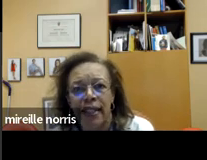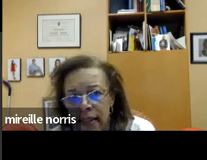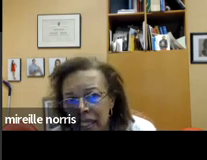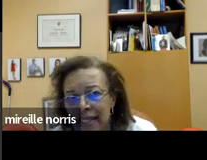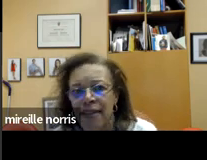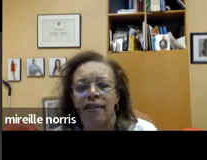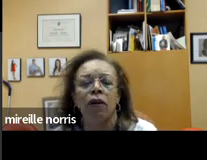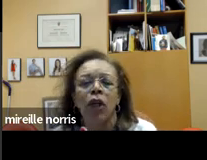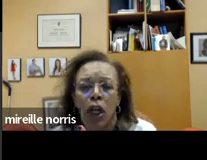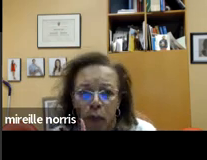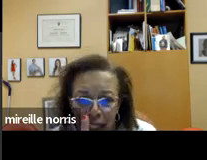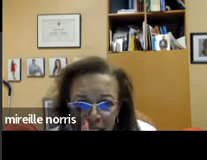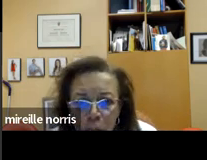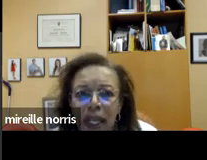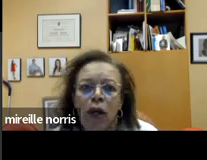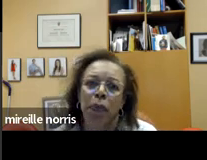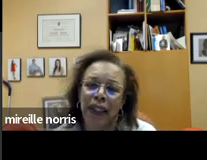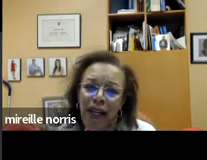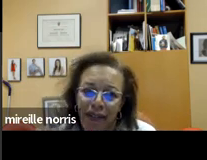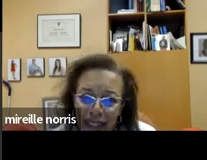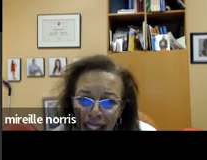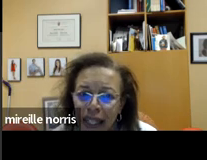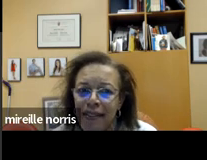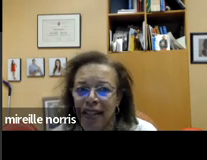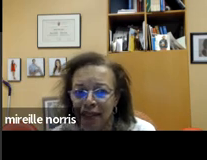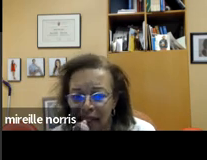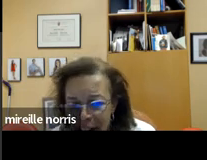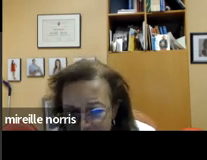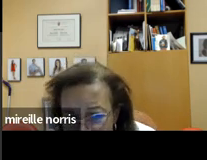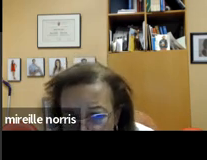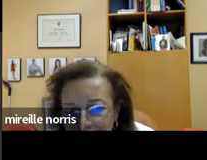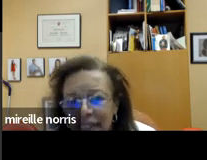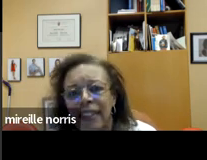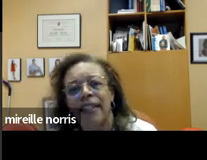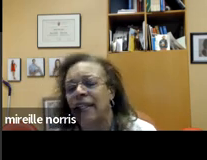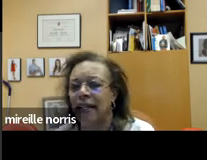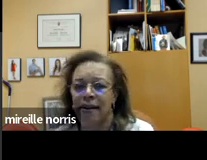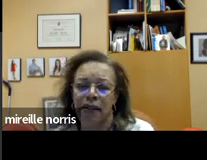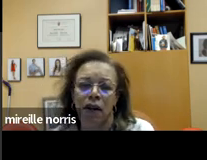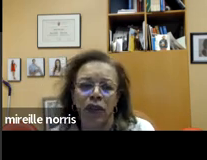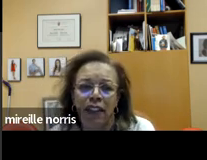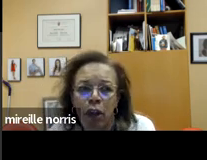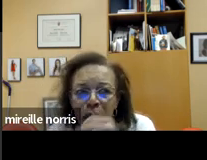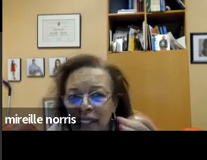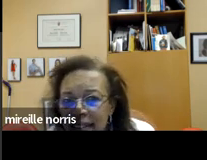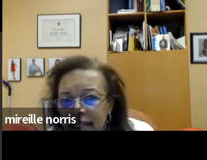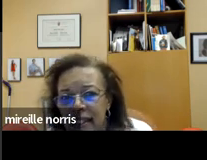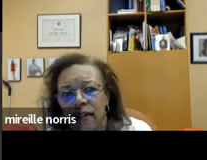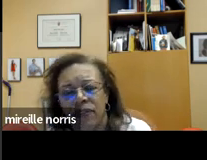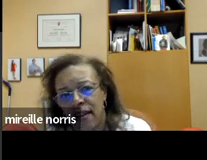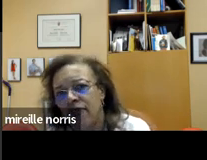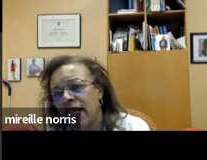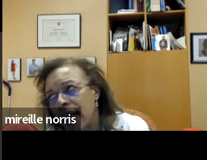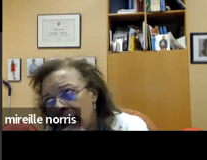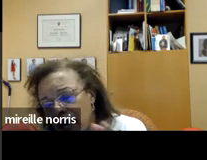fait, sensibilisation pour aider à développer des compétences, des connaissances, favoriser les rencontres, développer un